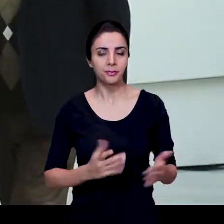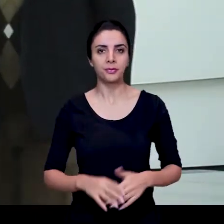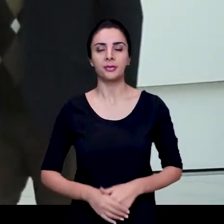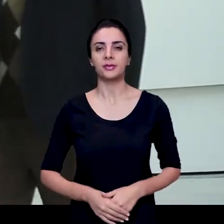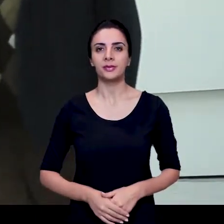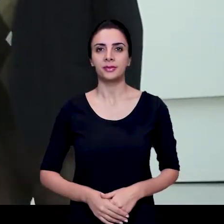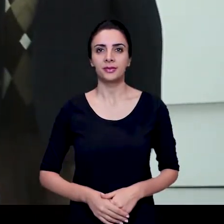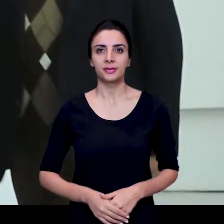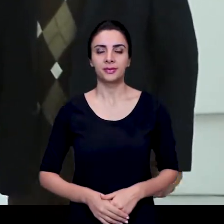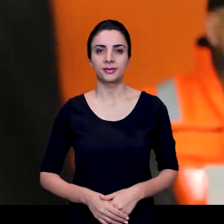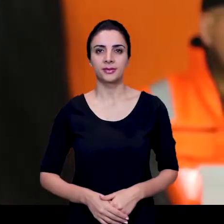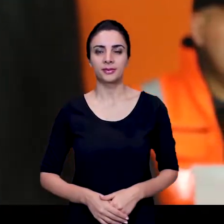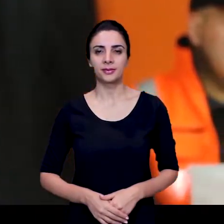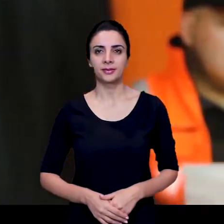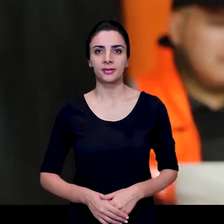devam ediyor.